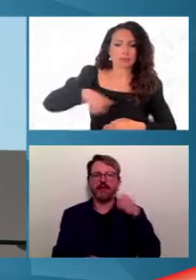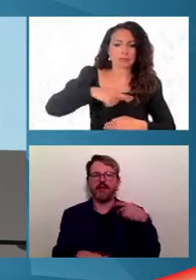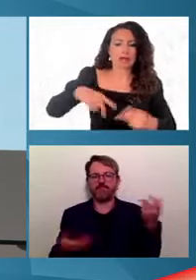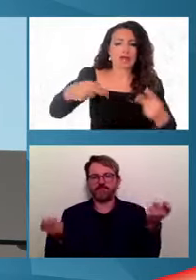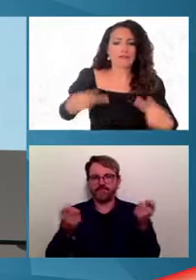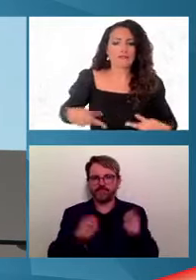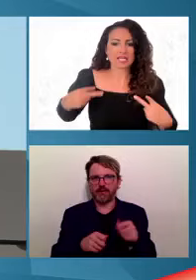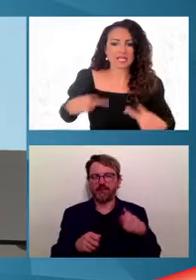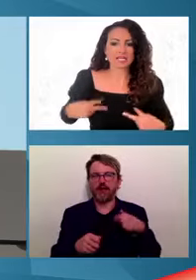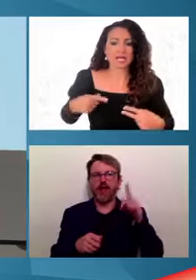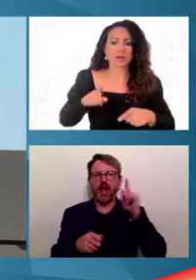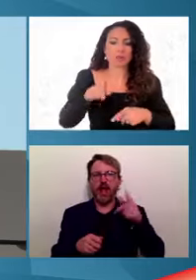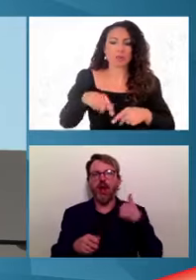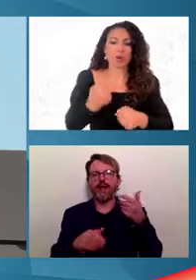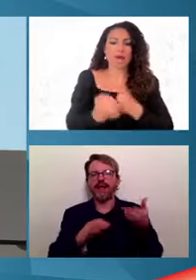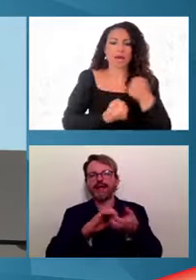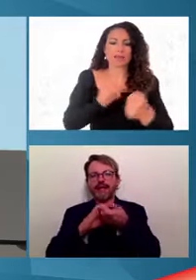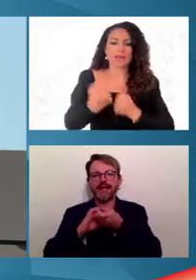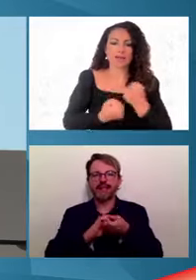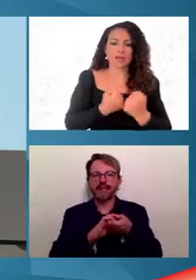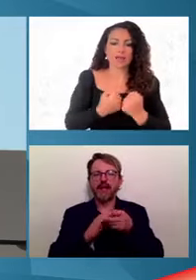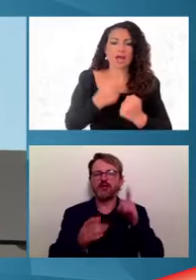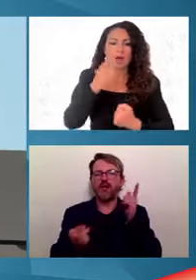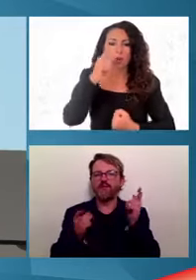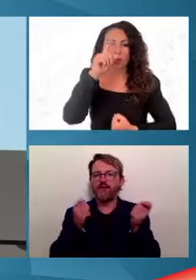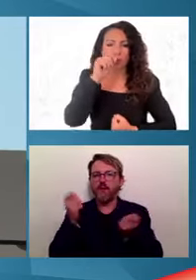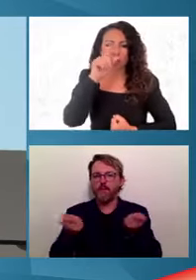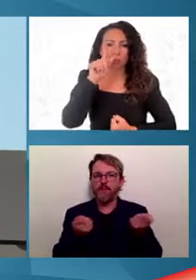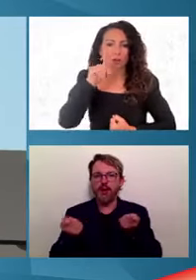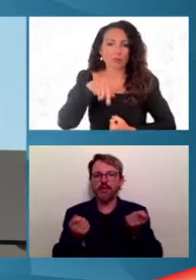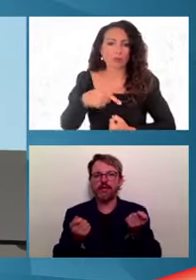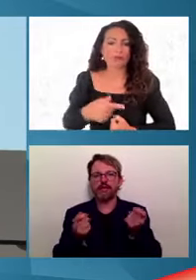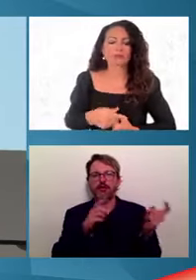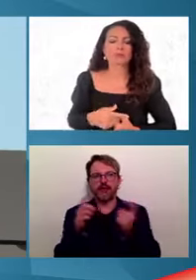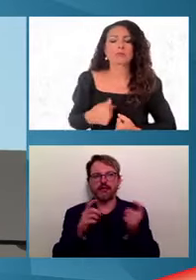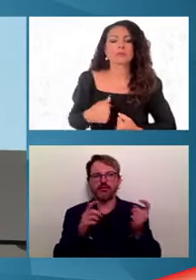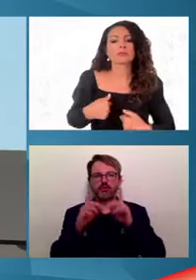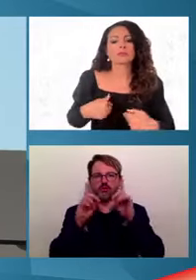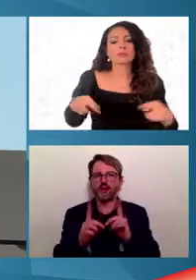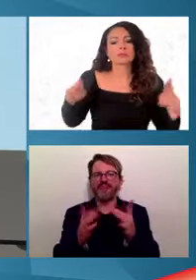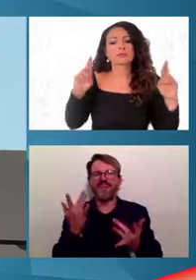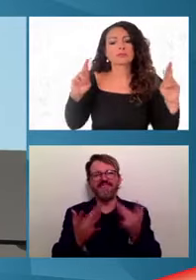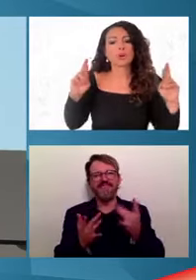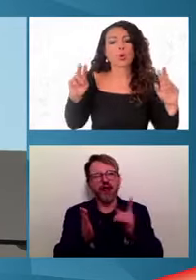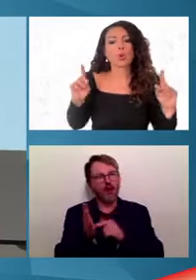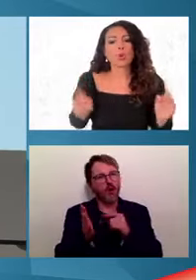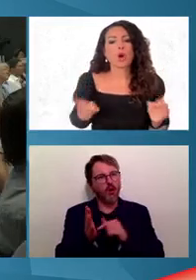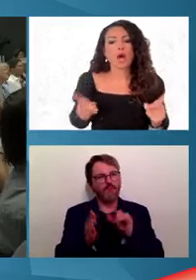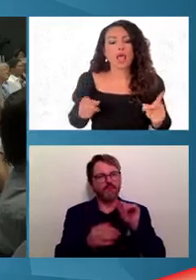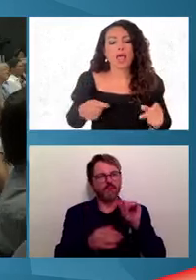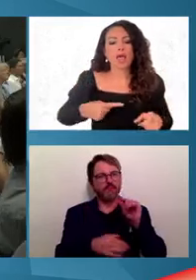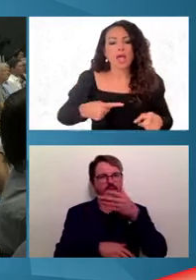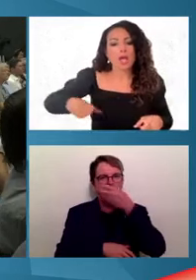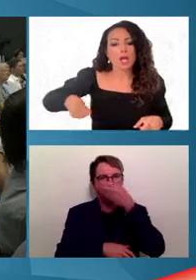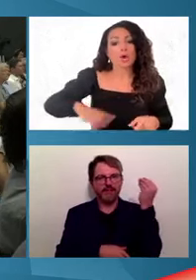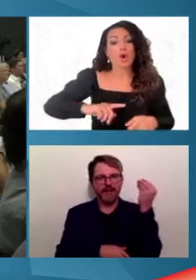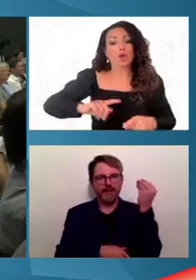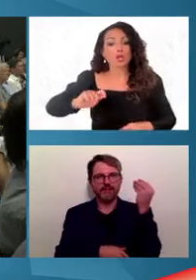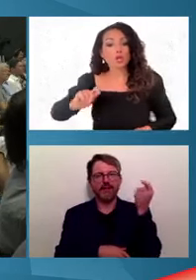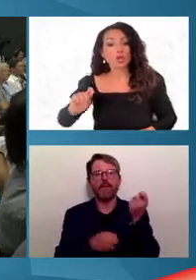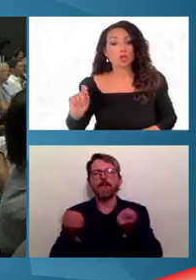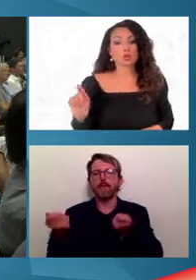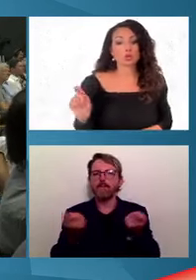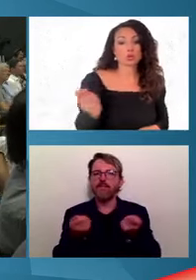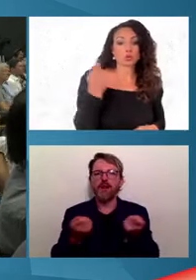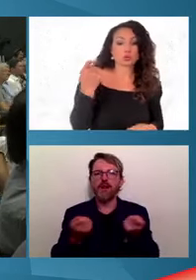einer gesellschaftspolitischen Debatte stellen. Das haben wir vielleicht allzu oft verabsäumt. Politik, da geht es